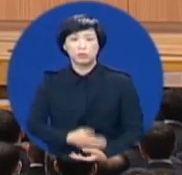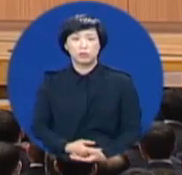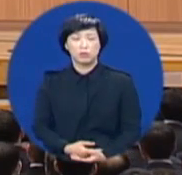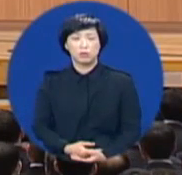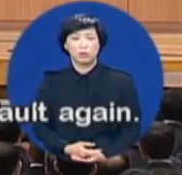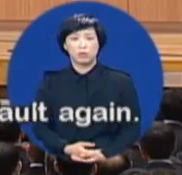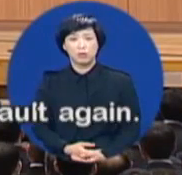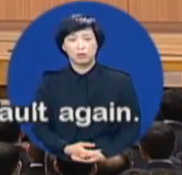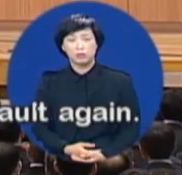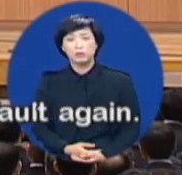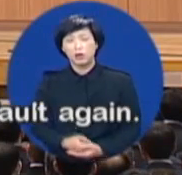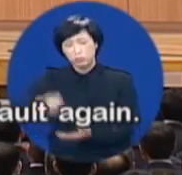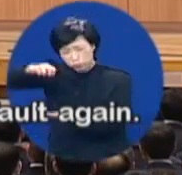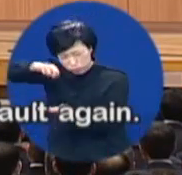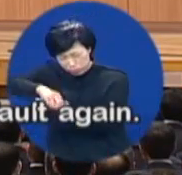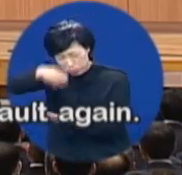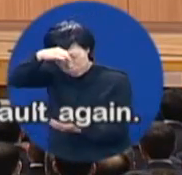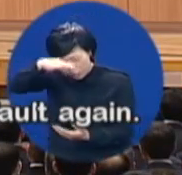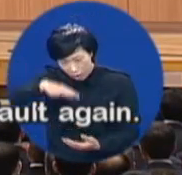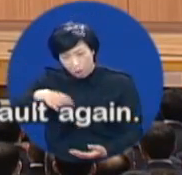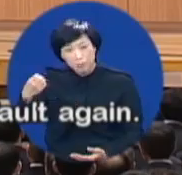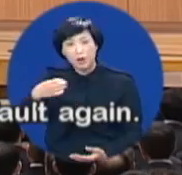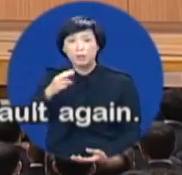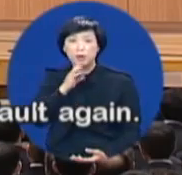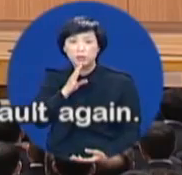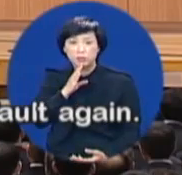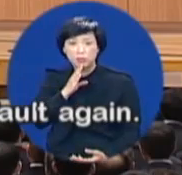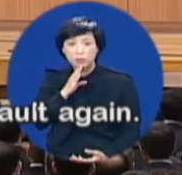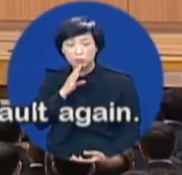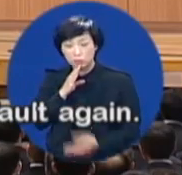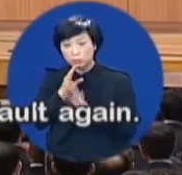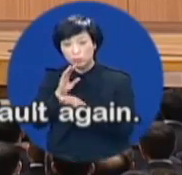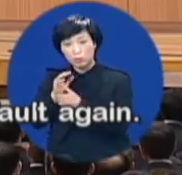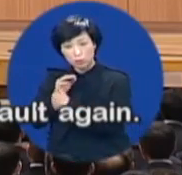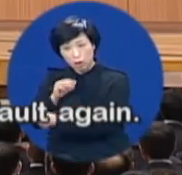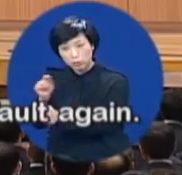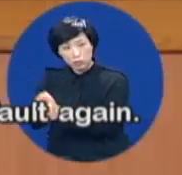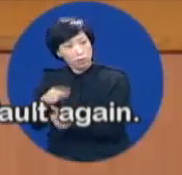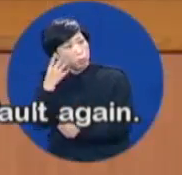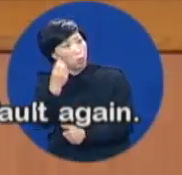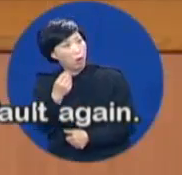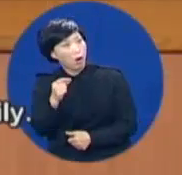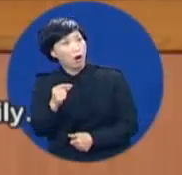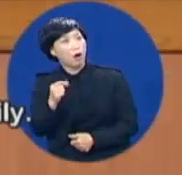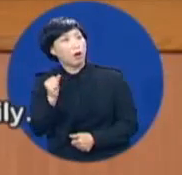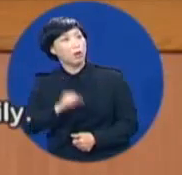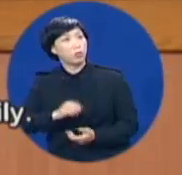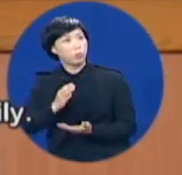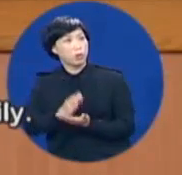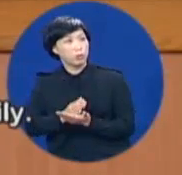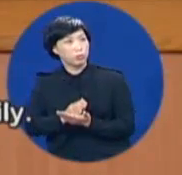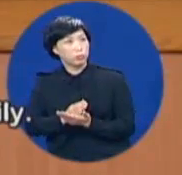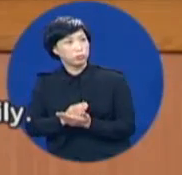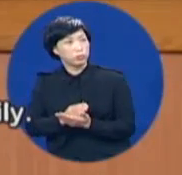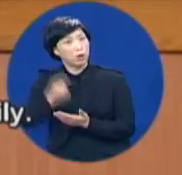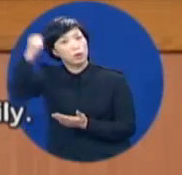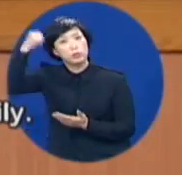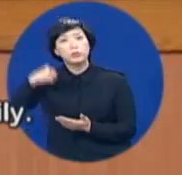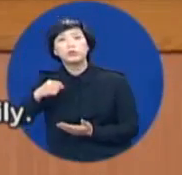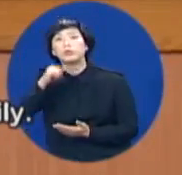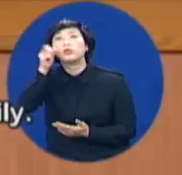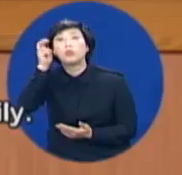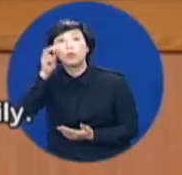잘못해도 알바닥에 무릎 딱 꿇어야죠. 그래야 다시는 그 자식이 내가 이래서는 안 된다고 생각을